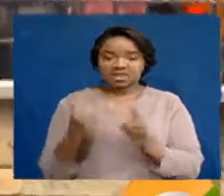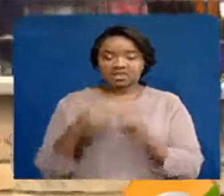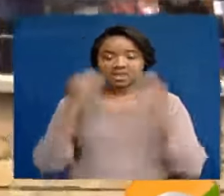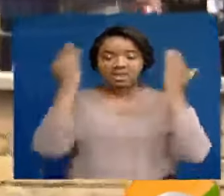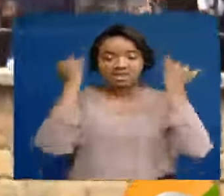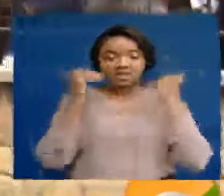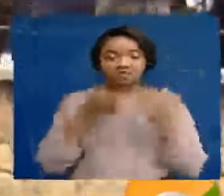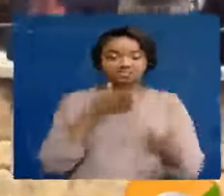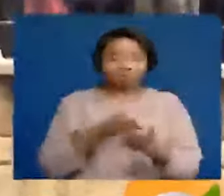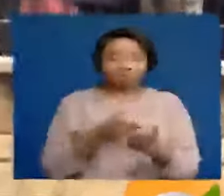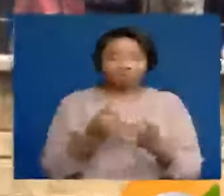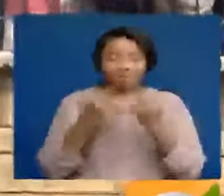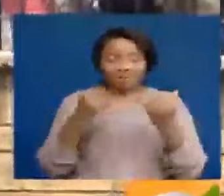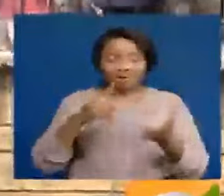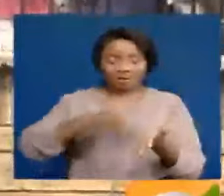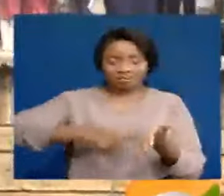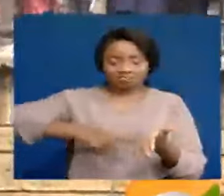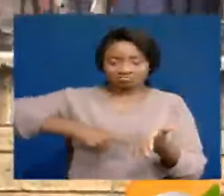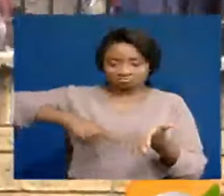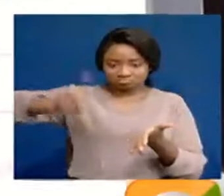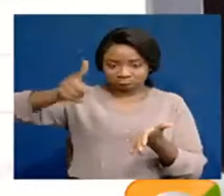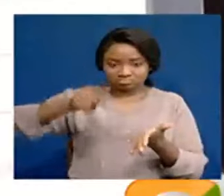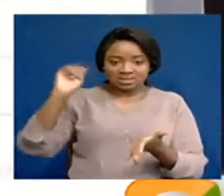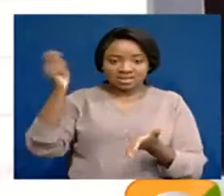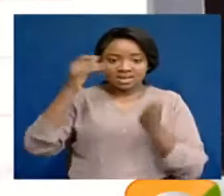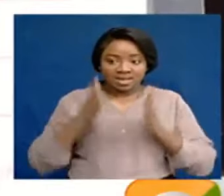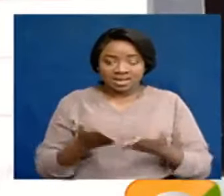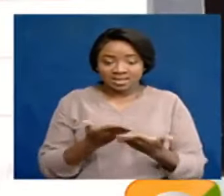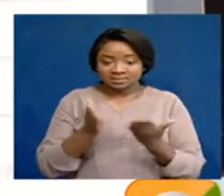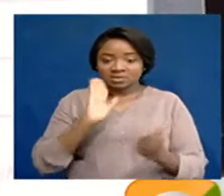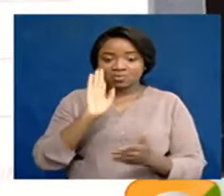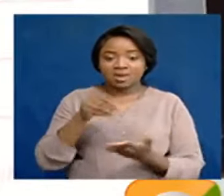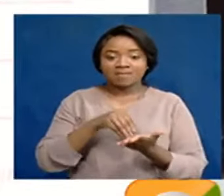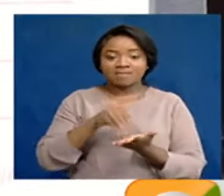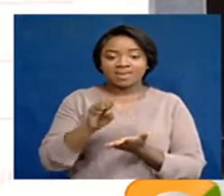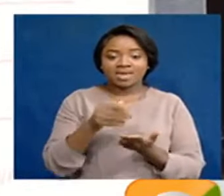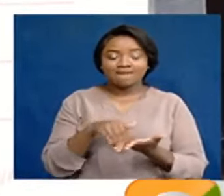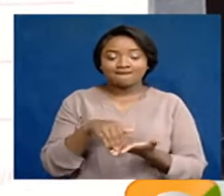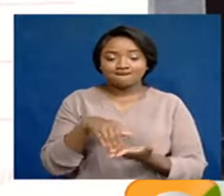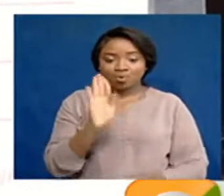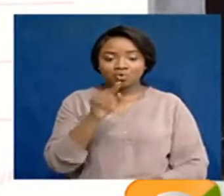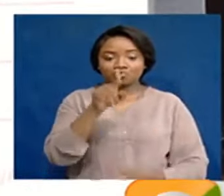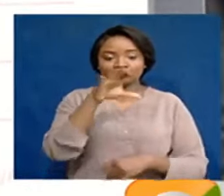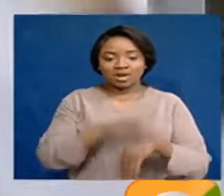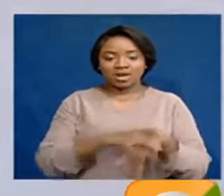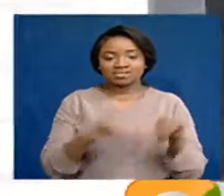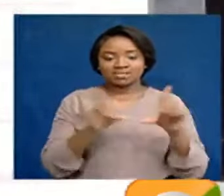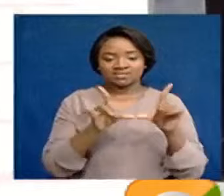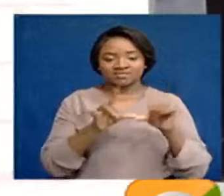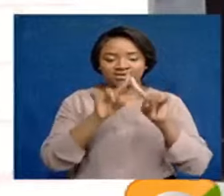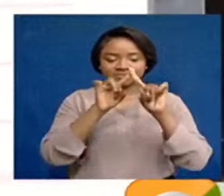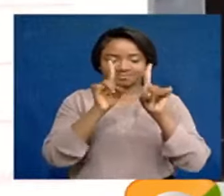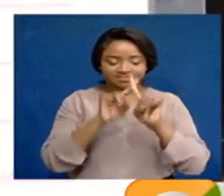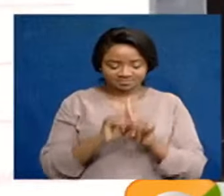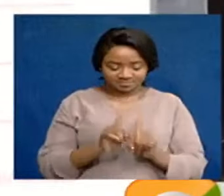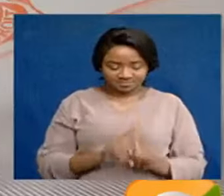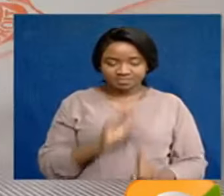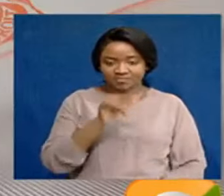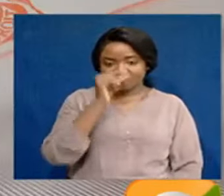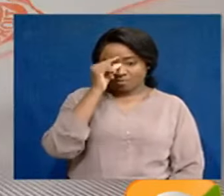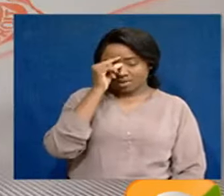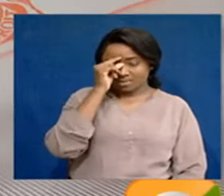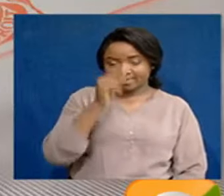sasa yameidhinishwa. Wakenya wanatarajiwa kulipa zaidi ili kupata vyeti tofauti kutoka kwa serikali. Ili